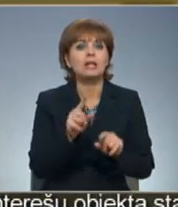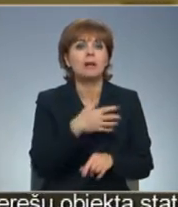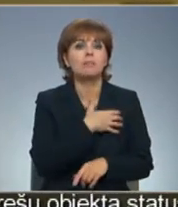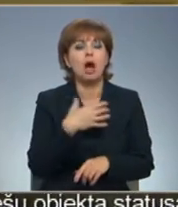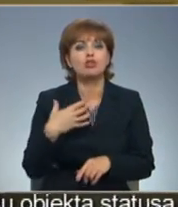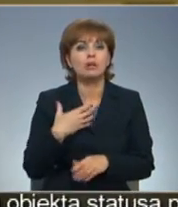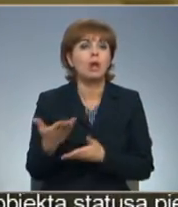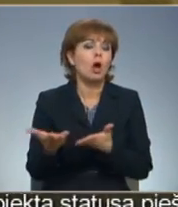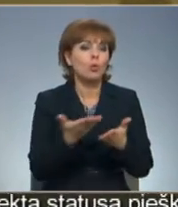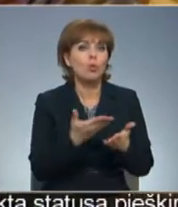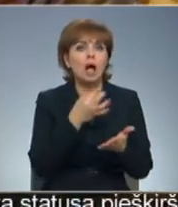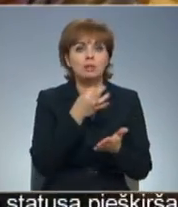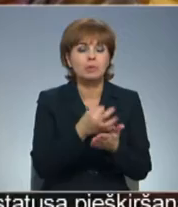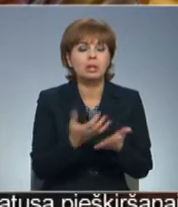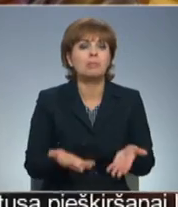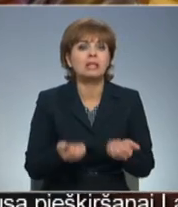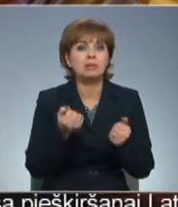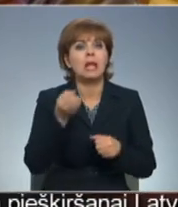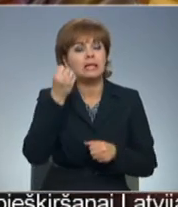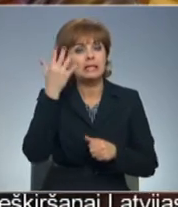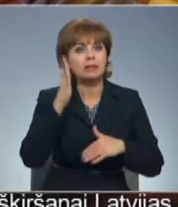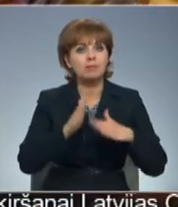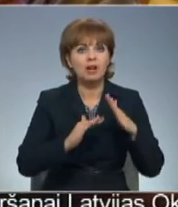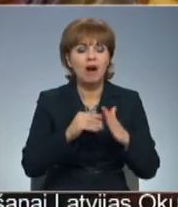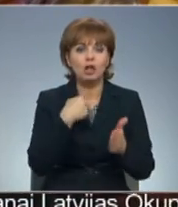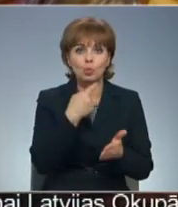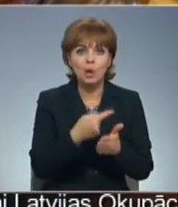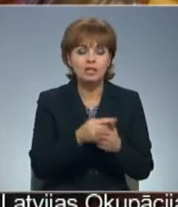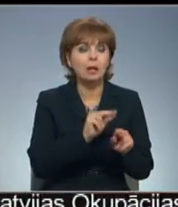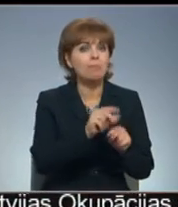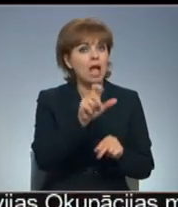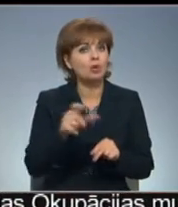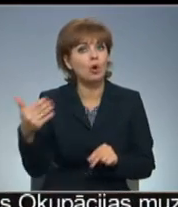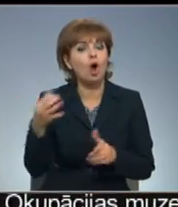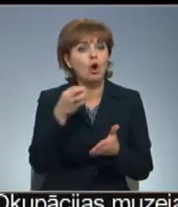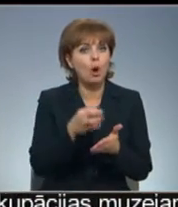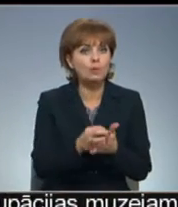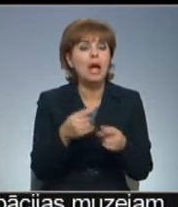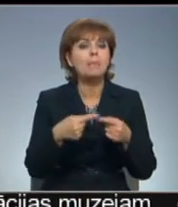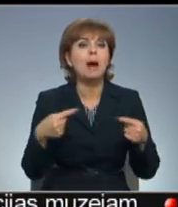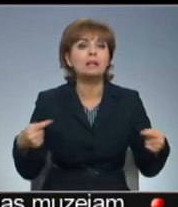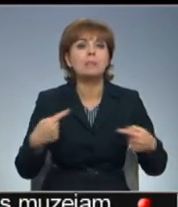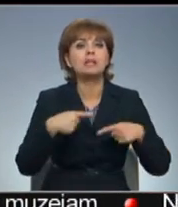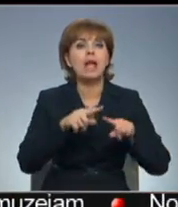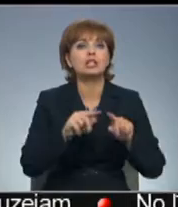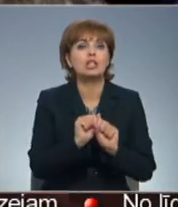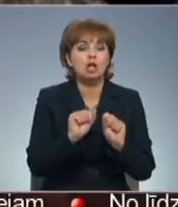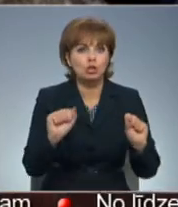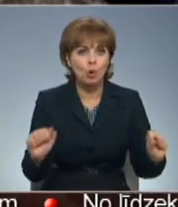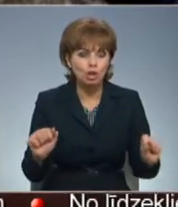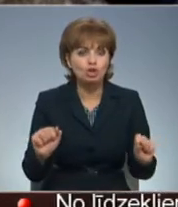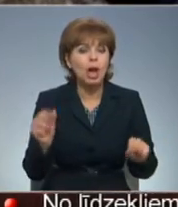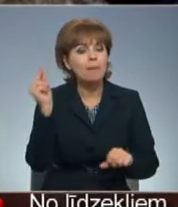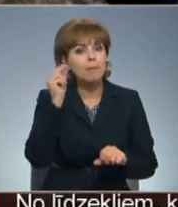ir atbildīga kā dibinātājs. Izglītības kvalitāti nosaka nevien pedagogu kompetence, bet arī materiāla tehniskais nodrošinājums un mācību